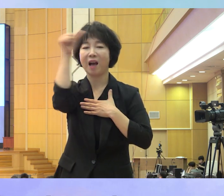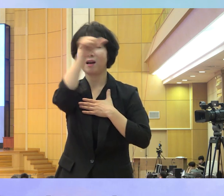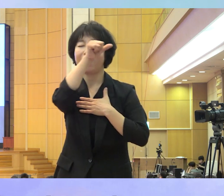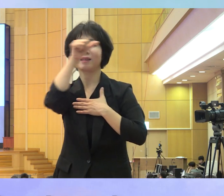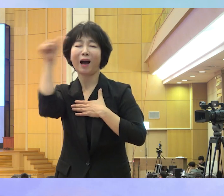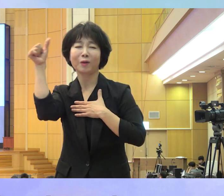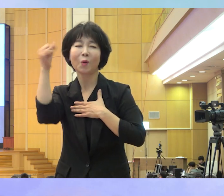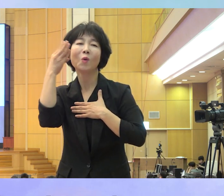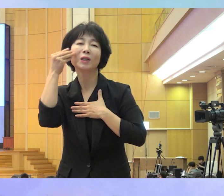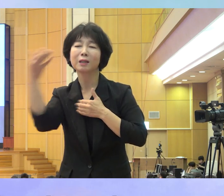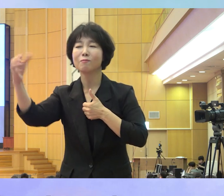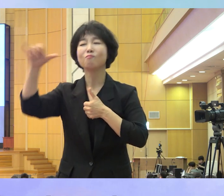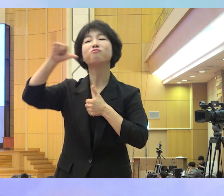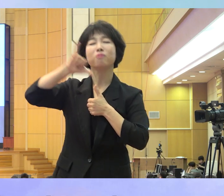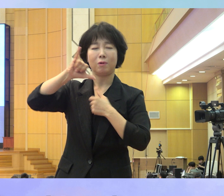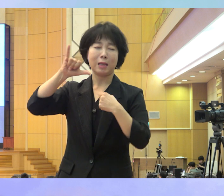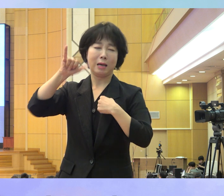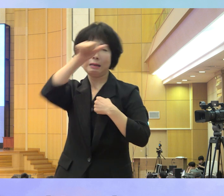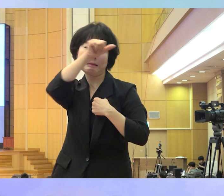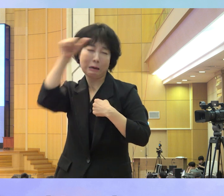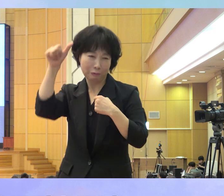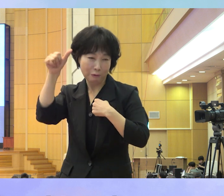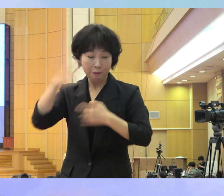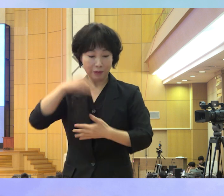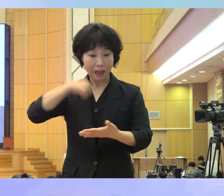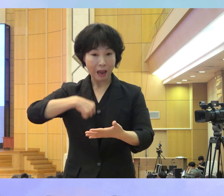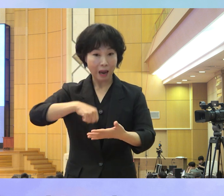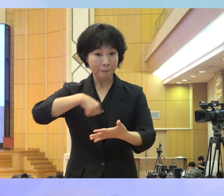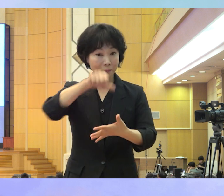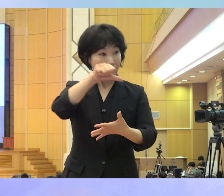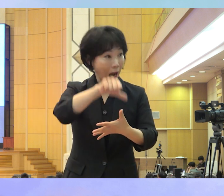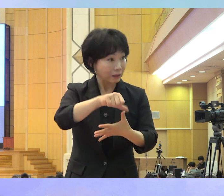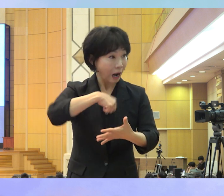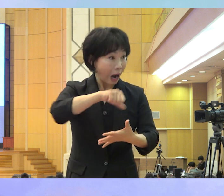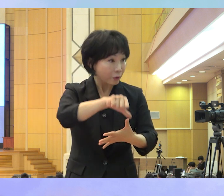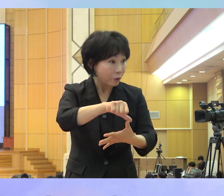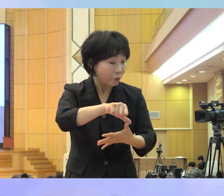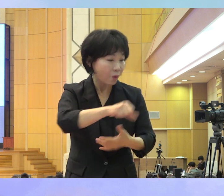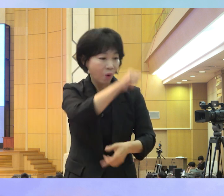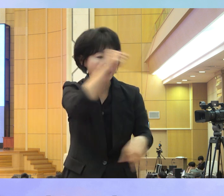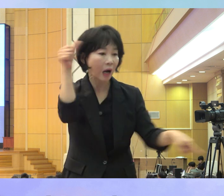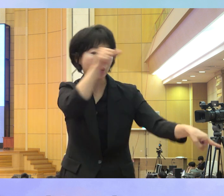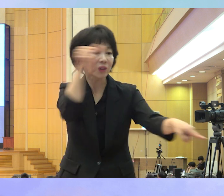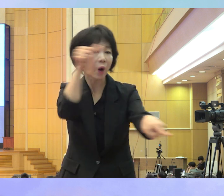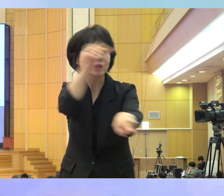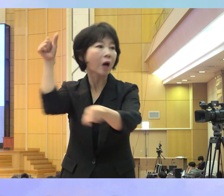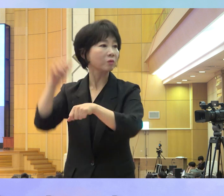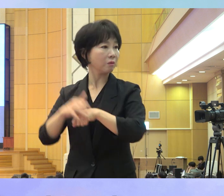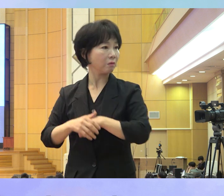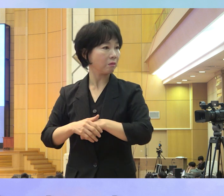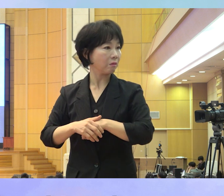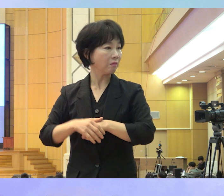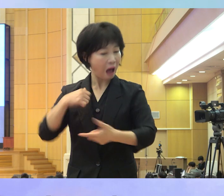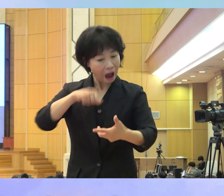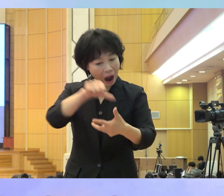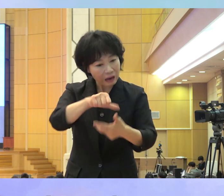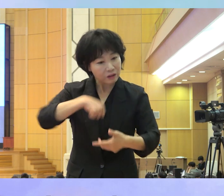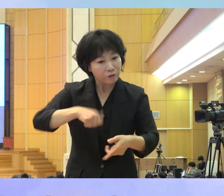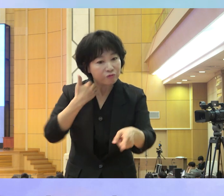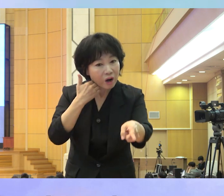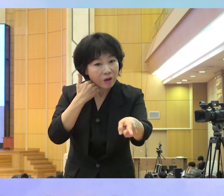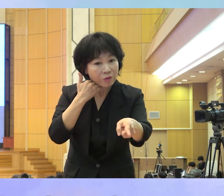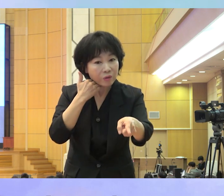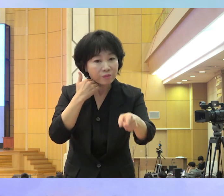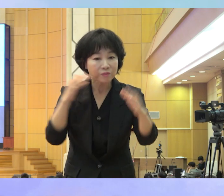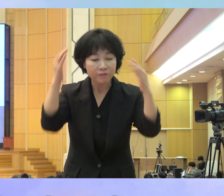기름 부음 받은 자고, 그리고 자기 아들 되시는 분도 장로고, 그 한 분이 또 국회의원이고, 그리고